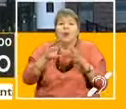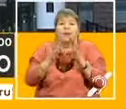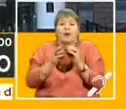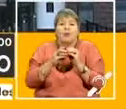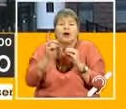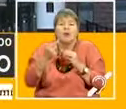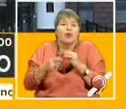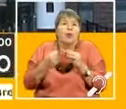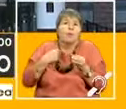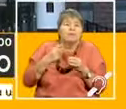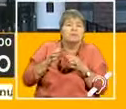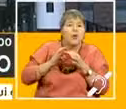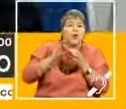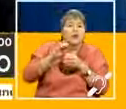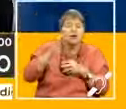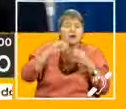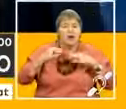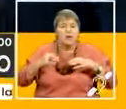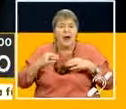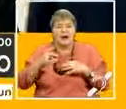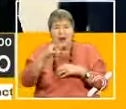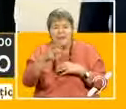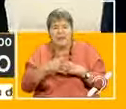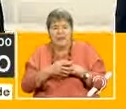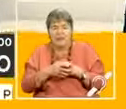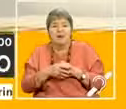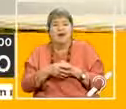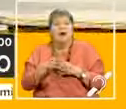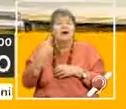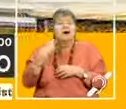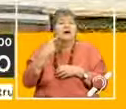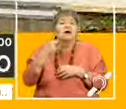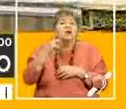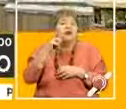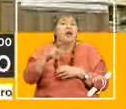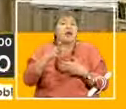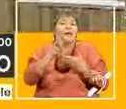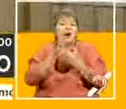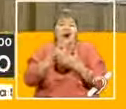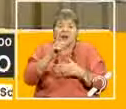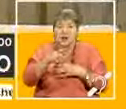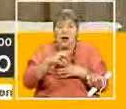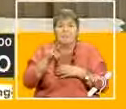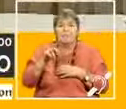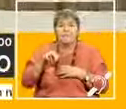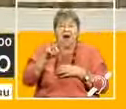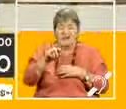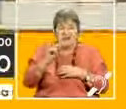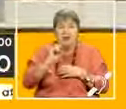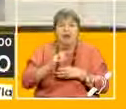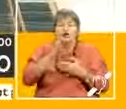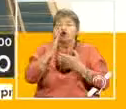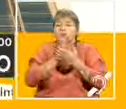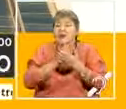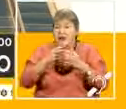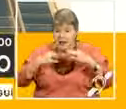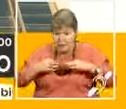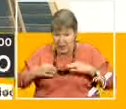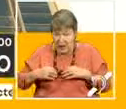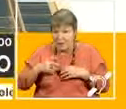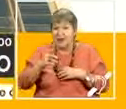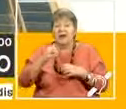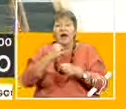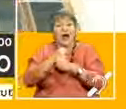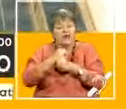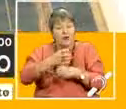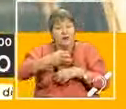fracțiunile parlamentare. Precizăm însă că azi dimineață fracțiunea PAS, care are majoritate parlamentară, a avut ședință